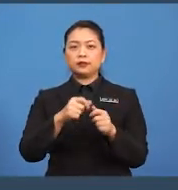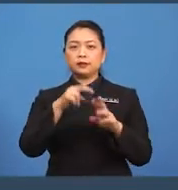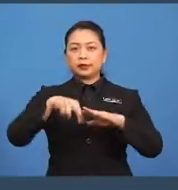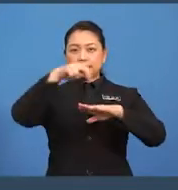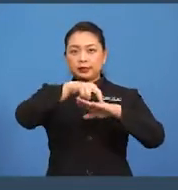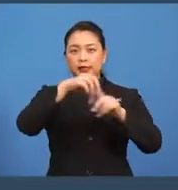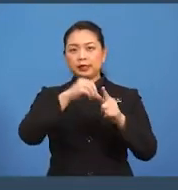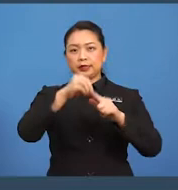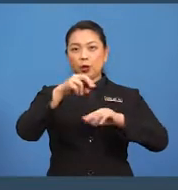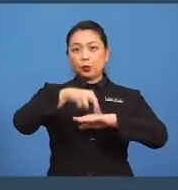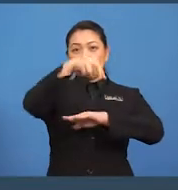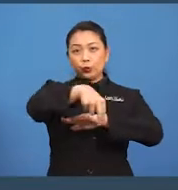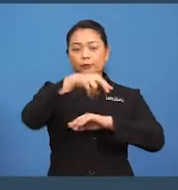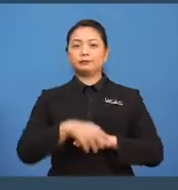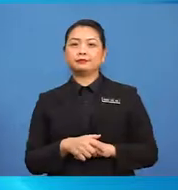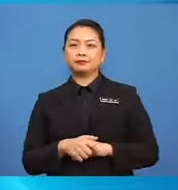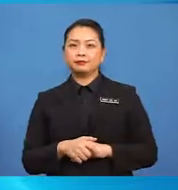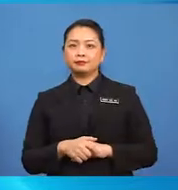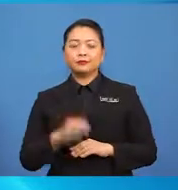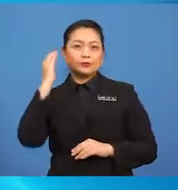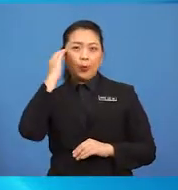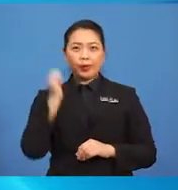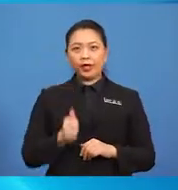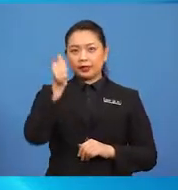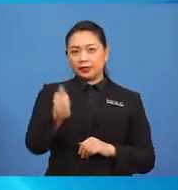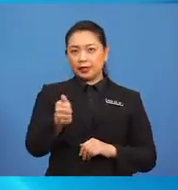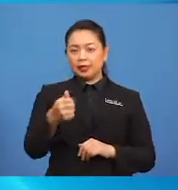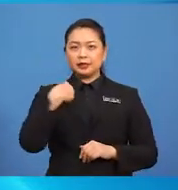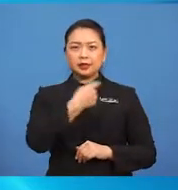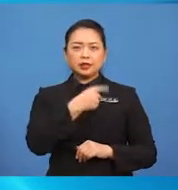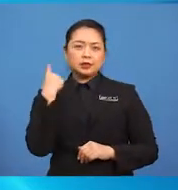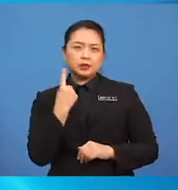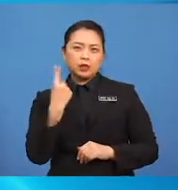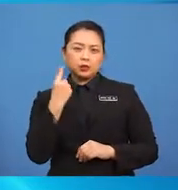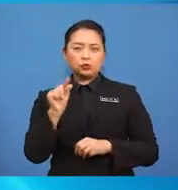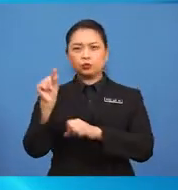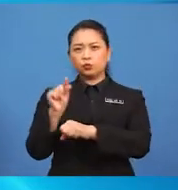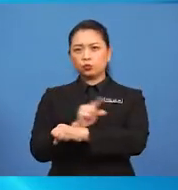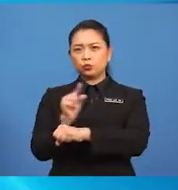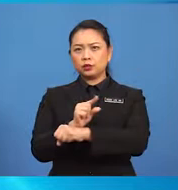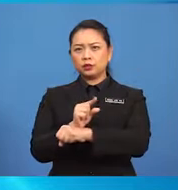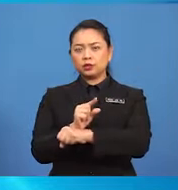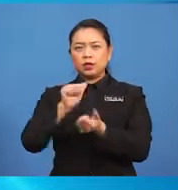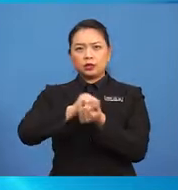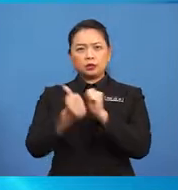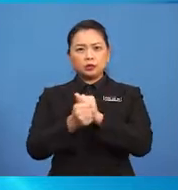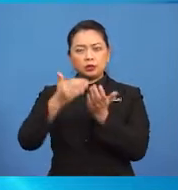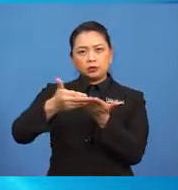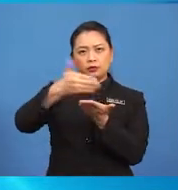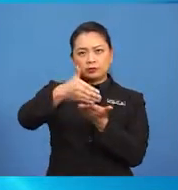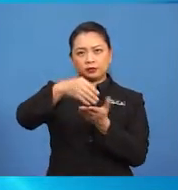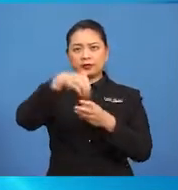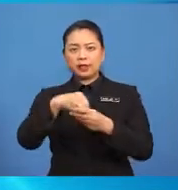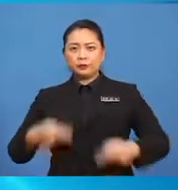atau urutan menurun. Tahukah anda, kita sering menggunakan algoritma sort ini dalam